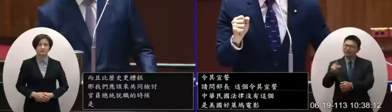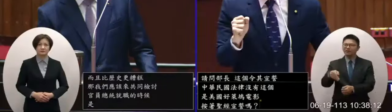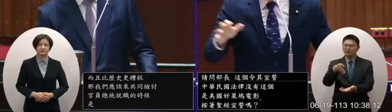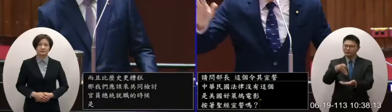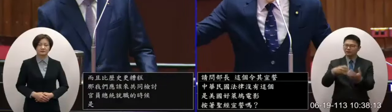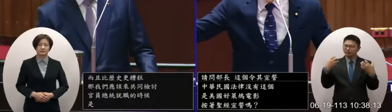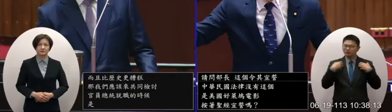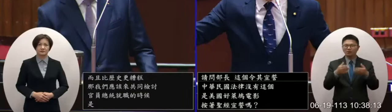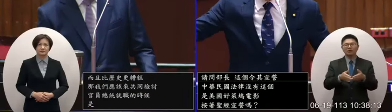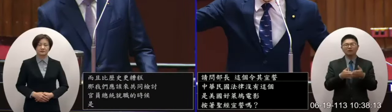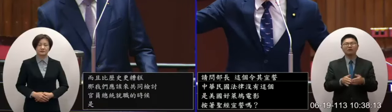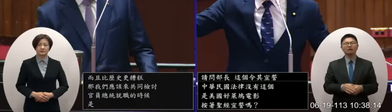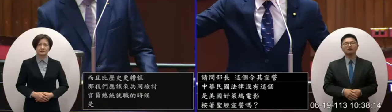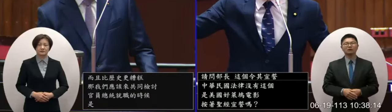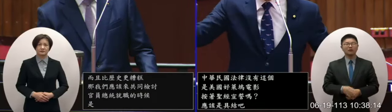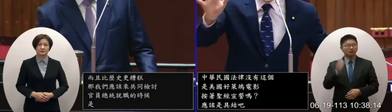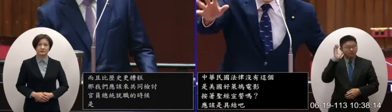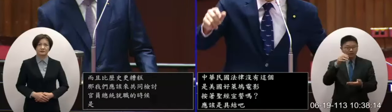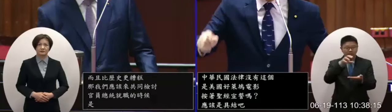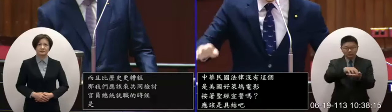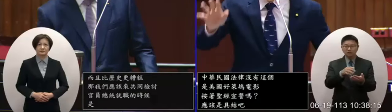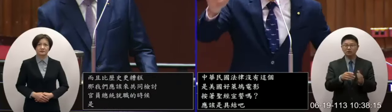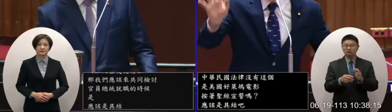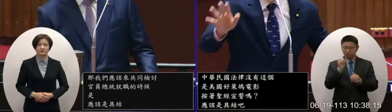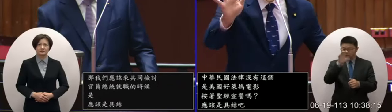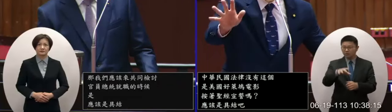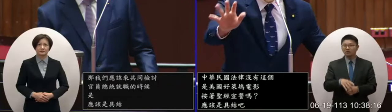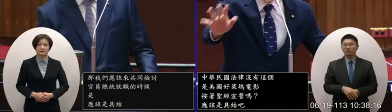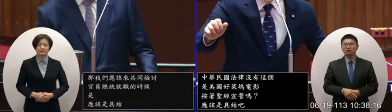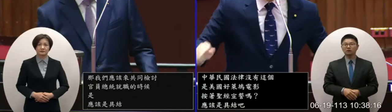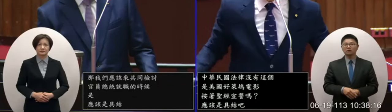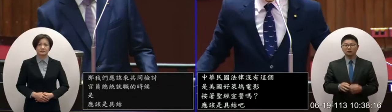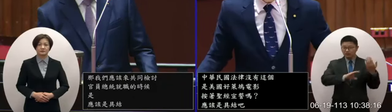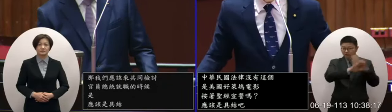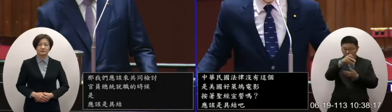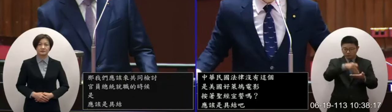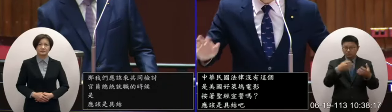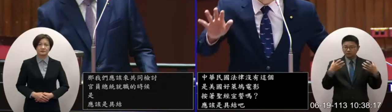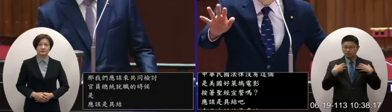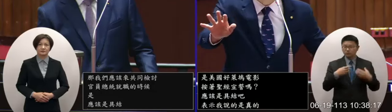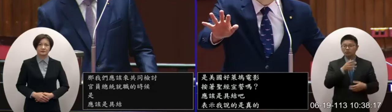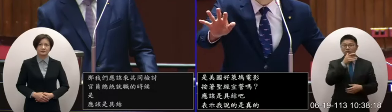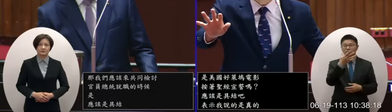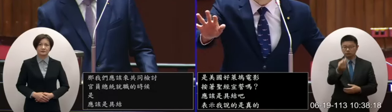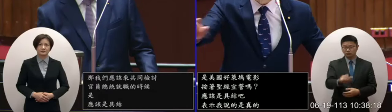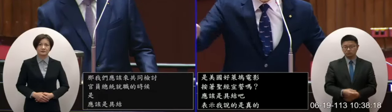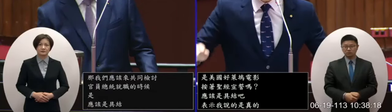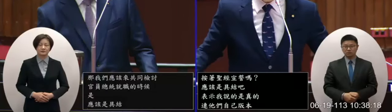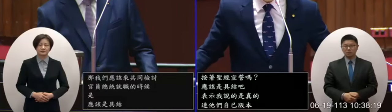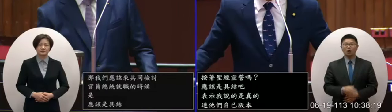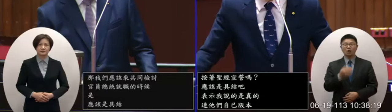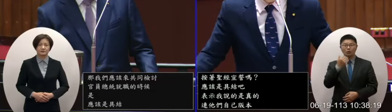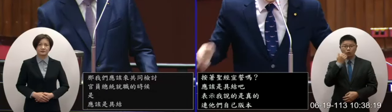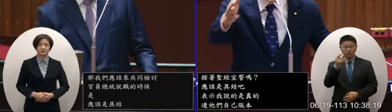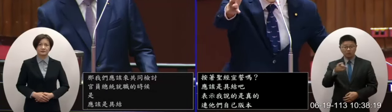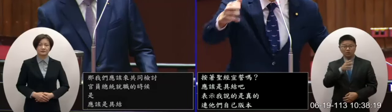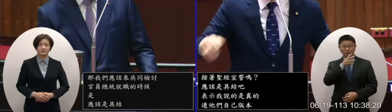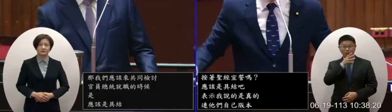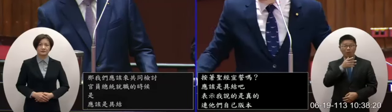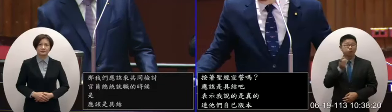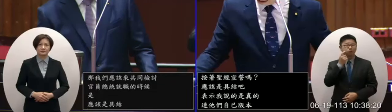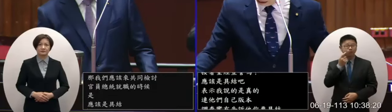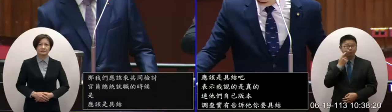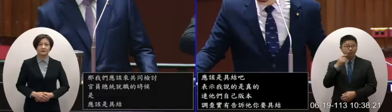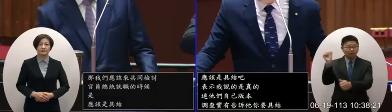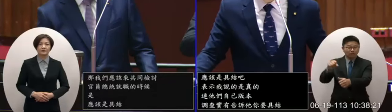宣誓写错了。后面听证的时候，他有没有告诉他没有令其拒绝的誓言？如果有虚伪不实，要罚吗？部长